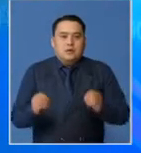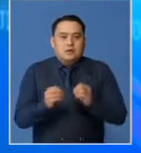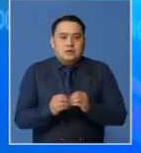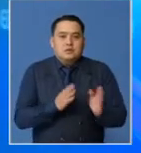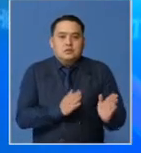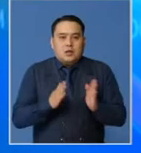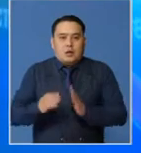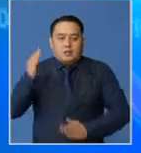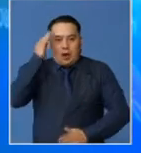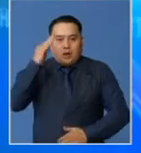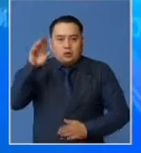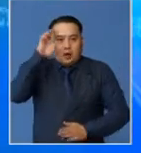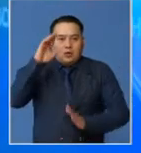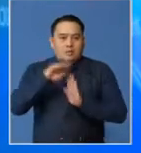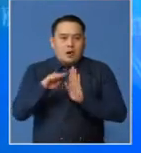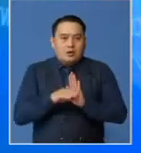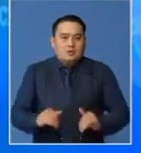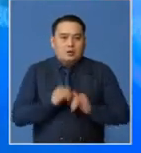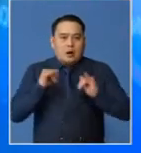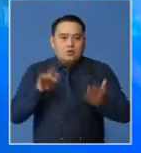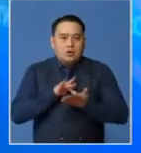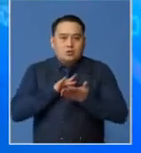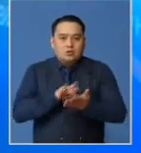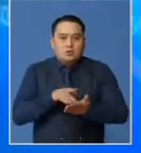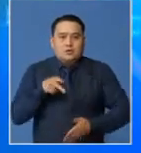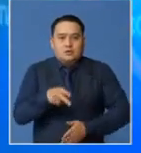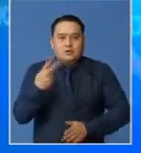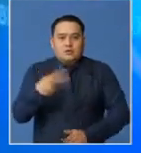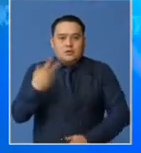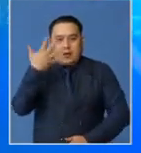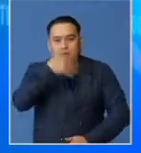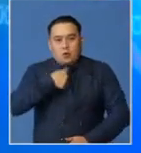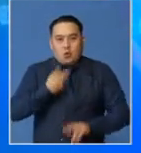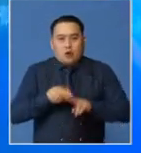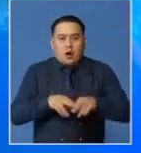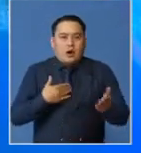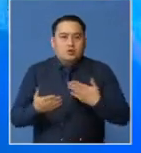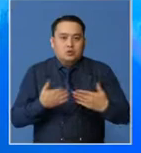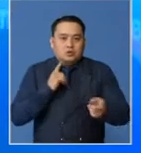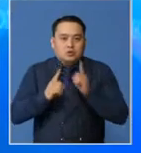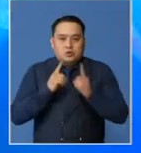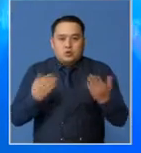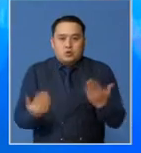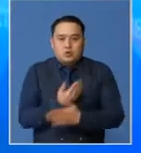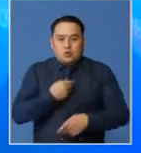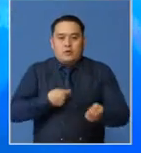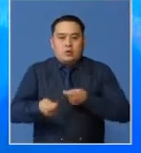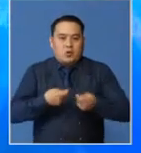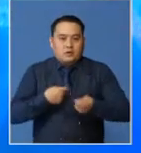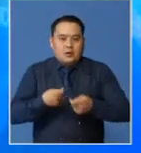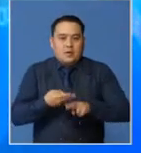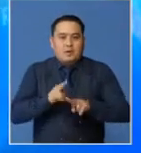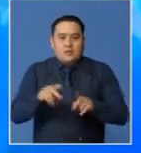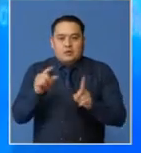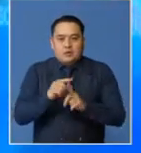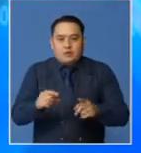10 системных мер госпрограммы по развитию туристической отрасли до 2025 года обсудили на заседании нового